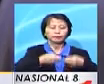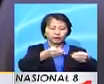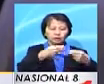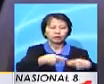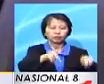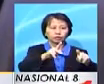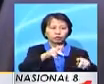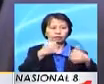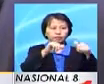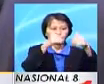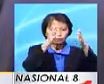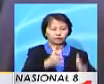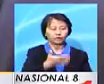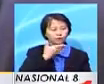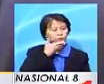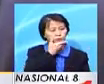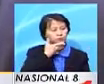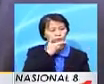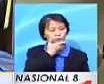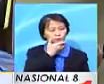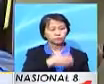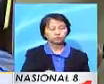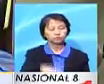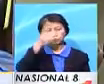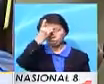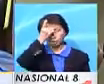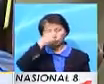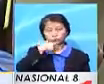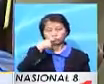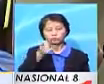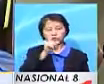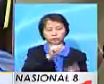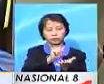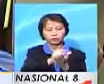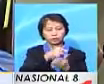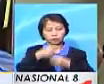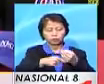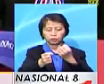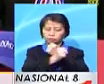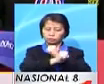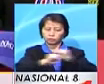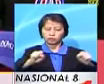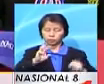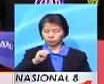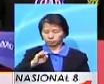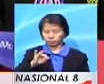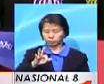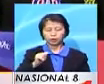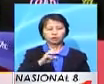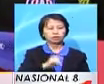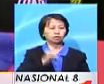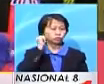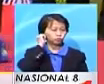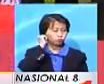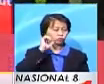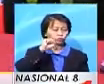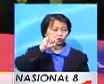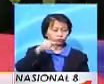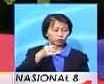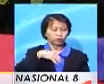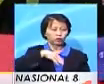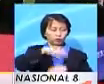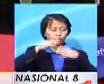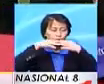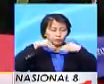kepada pemain-pemain muda. Dato' Mohan bercakap dalam sidang media mengenai persiapan MIFA di Subang Jaya. Lebih